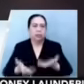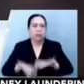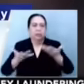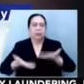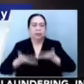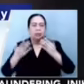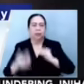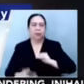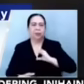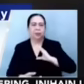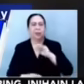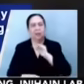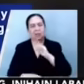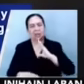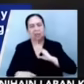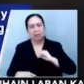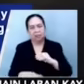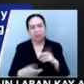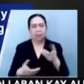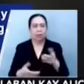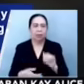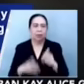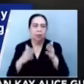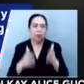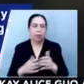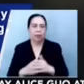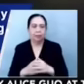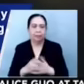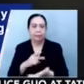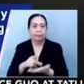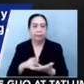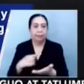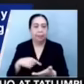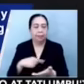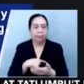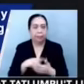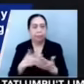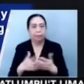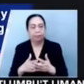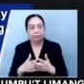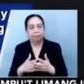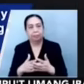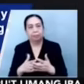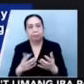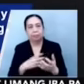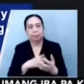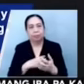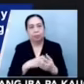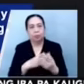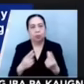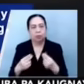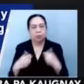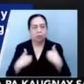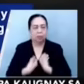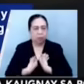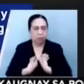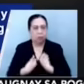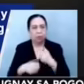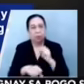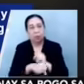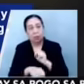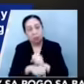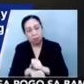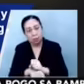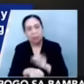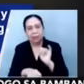pulisya. Yan ang parte ng aming police customs and traditions. Pag kami po ay napapagod sa aming trabaho, mayroong